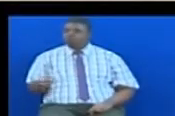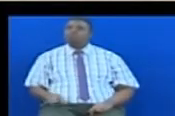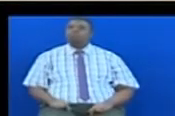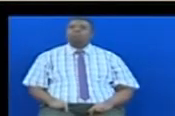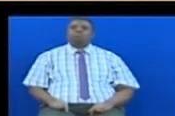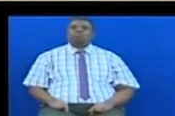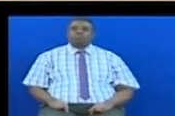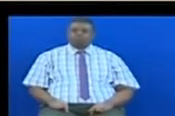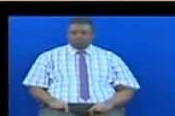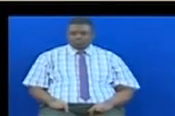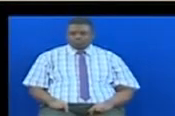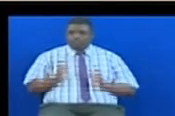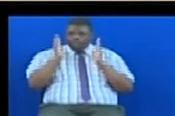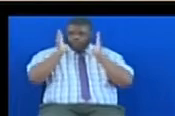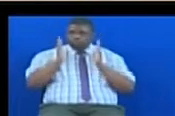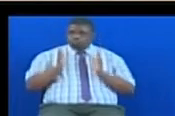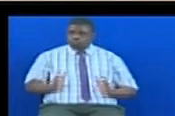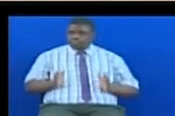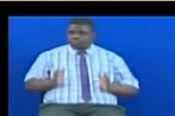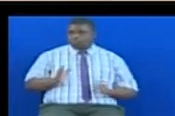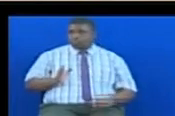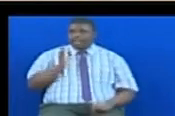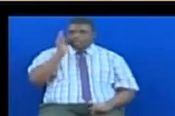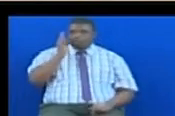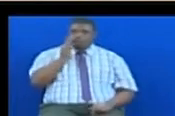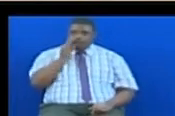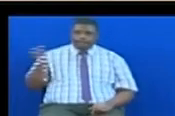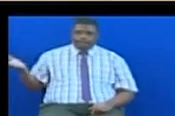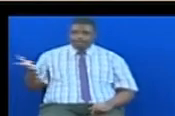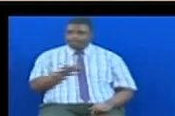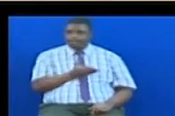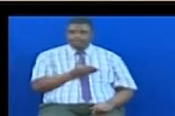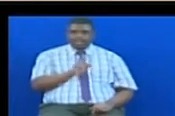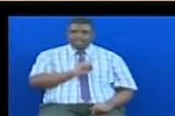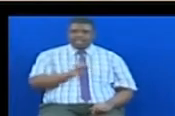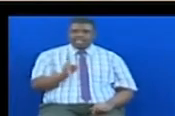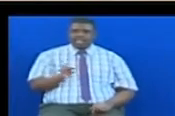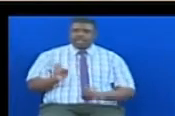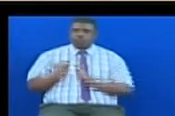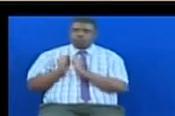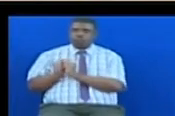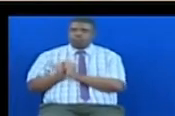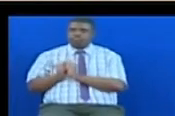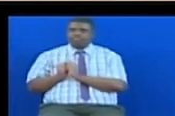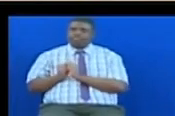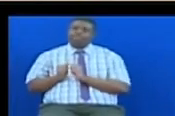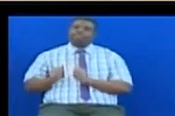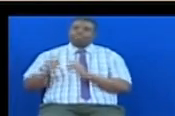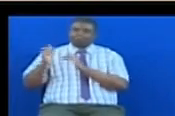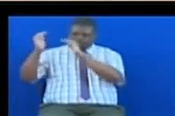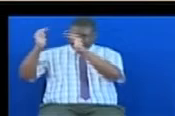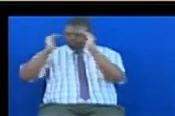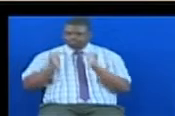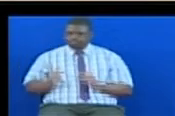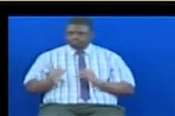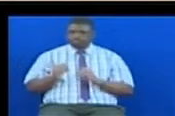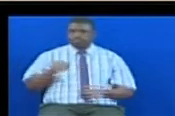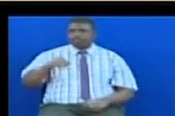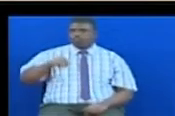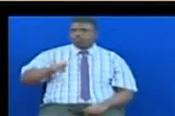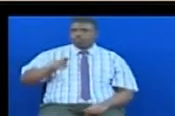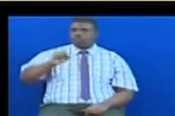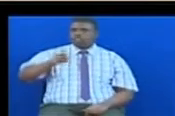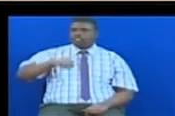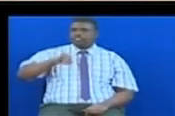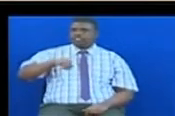Mheshimiwa Ikupa Stella Alex atachangia kwa dakika 10, atafuatiwa na mheshimiwa Dr. Mary Mwanjero dakika